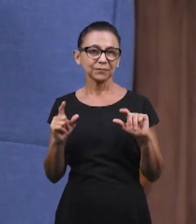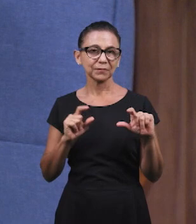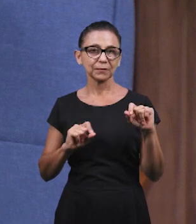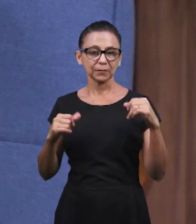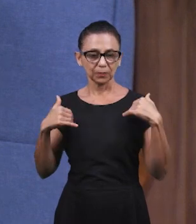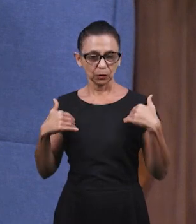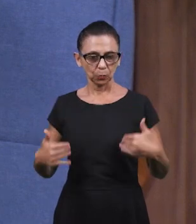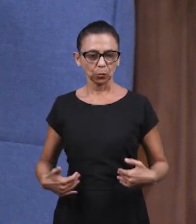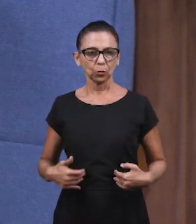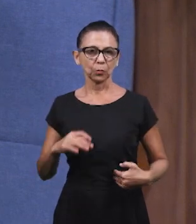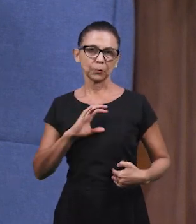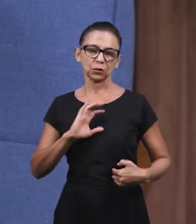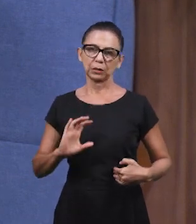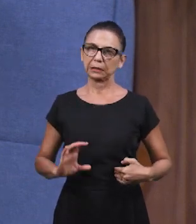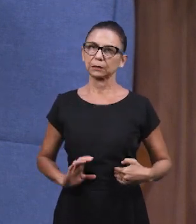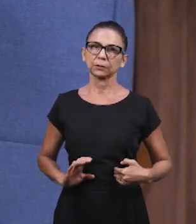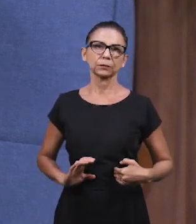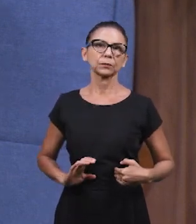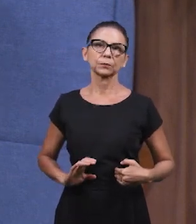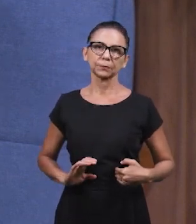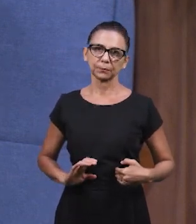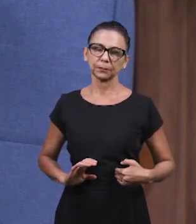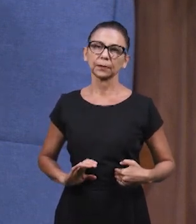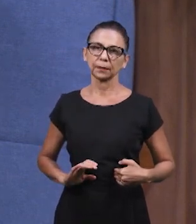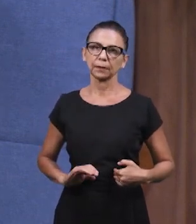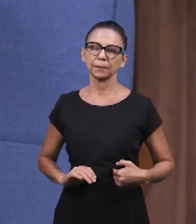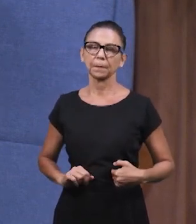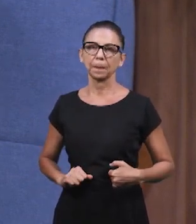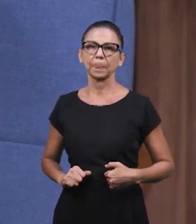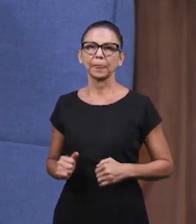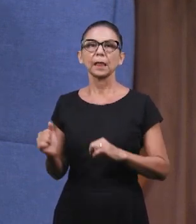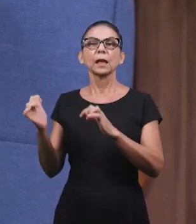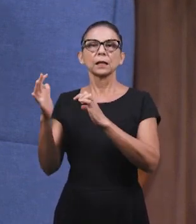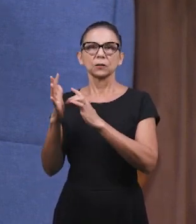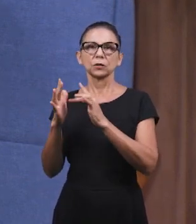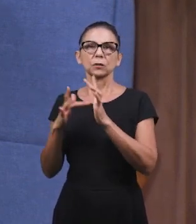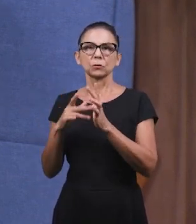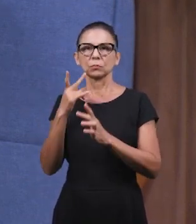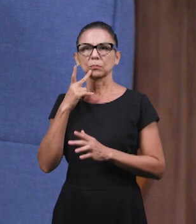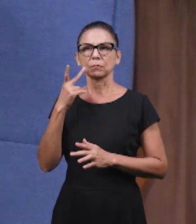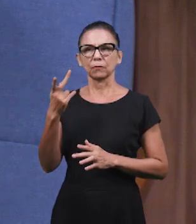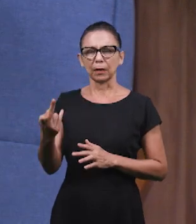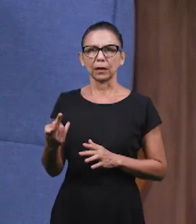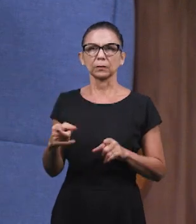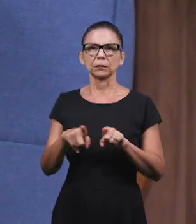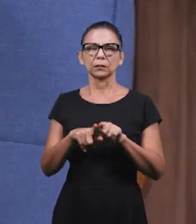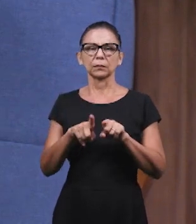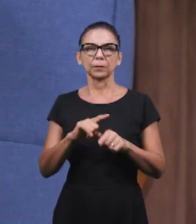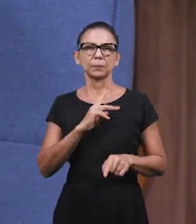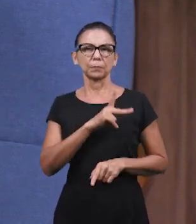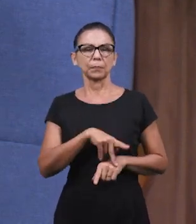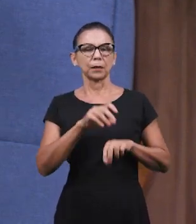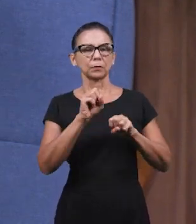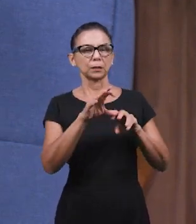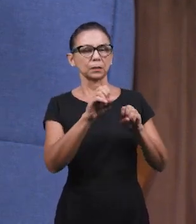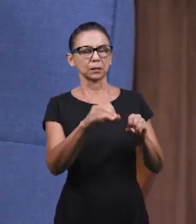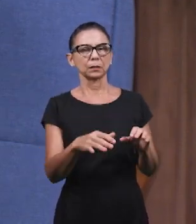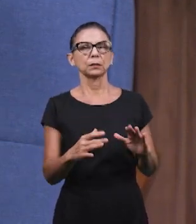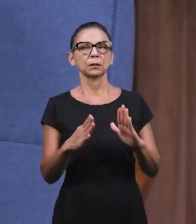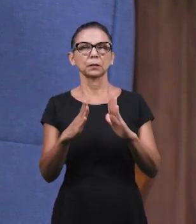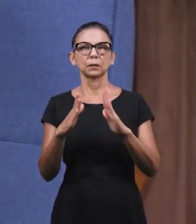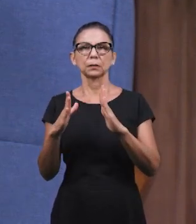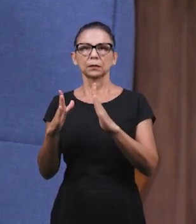Le Seigneur Jésus, il se positionne comme ça. Donc l'apôtre Paul, il enseigne comme ça l'Église comme le corps